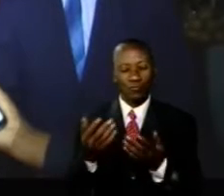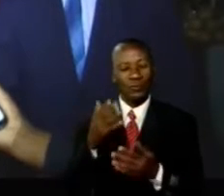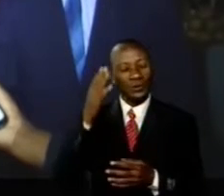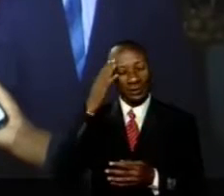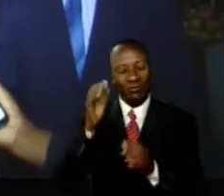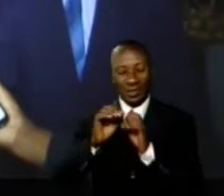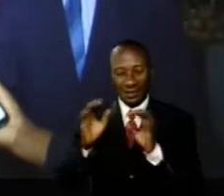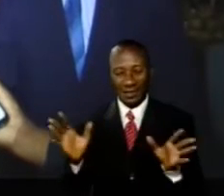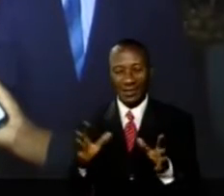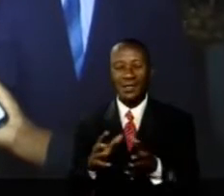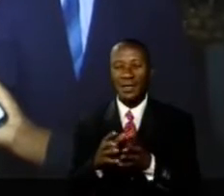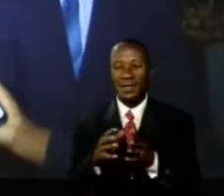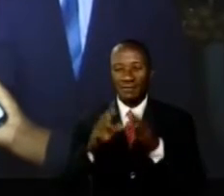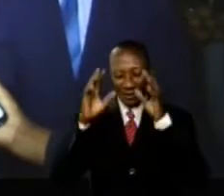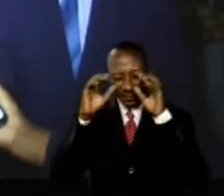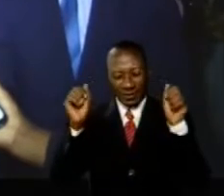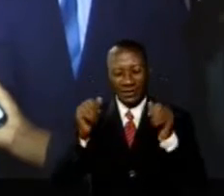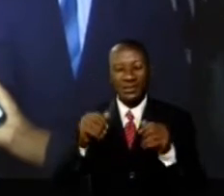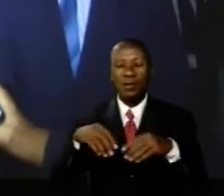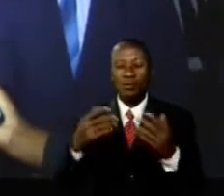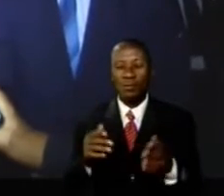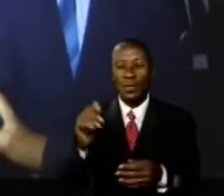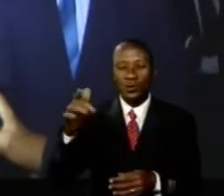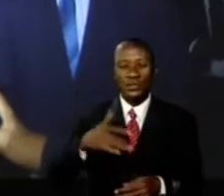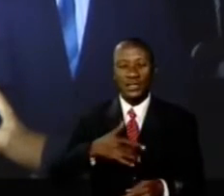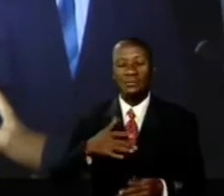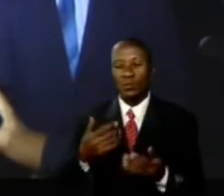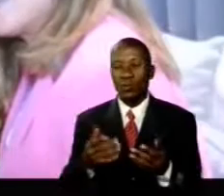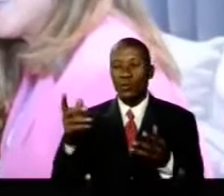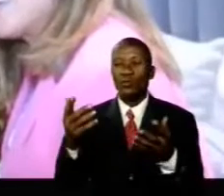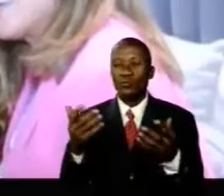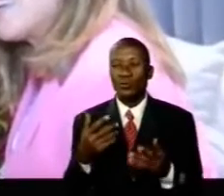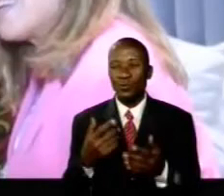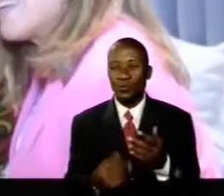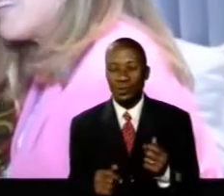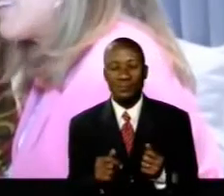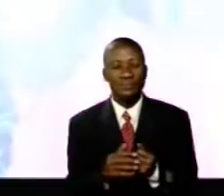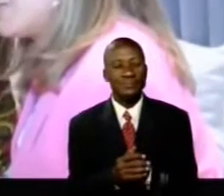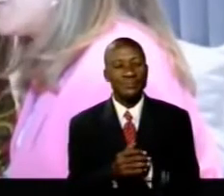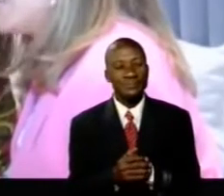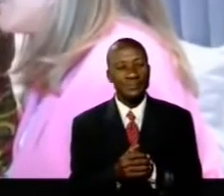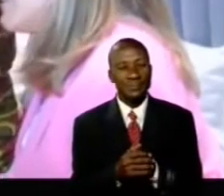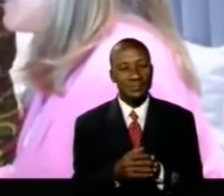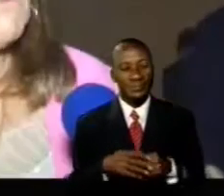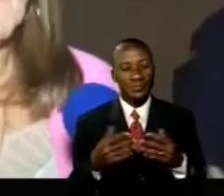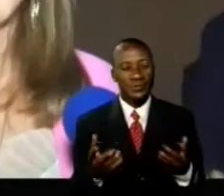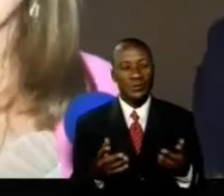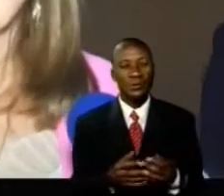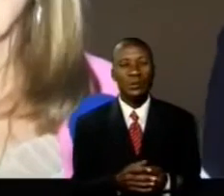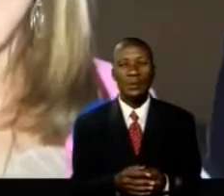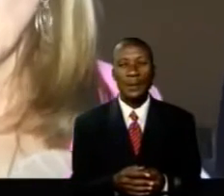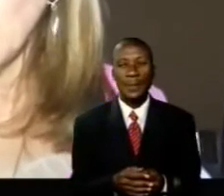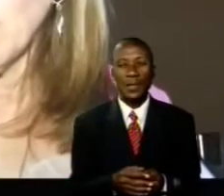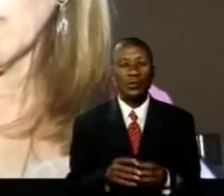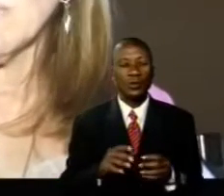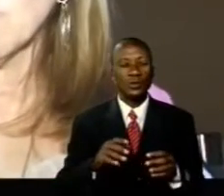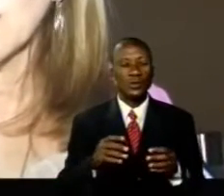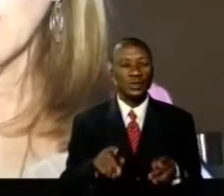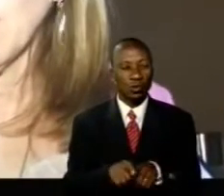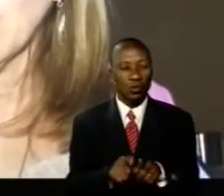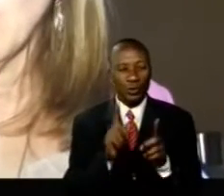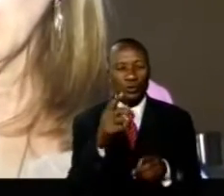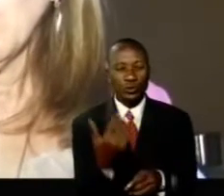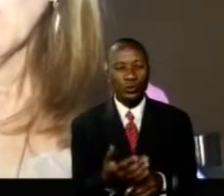pour l'organisation des Jeux de très grande qualité à l'image de ce pays. C'est un événement qui va être transmis au monde entier, à la